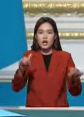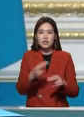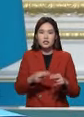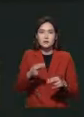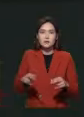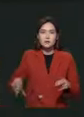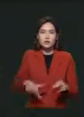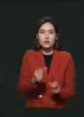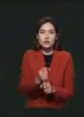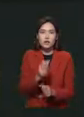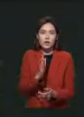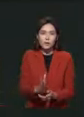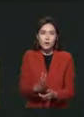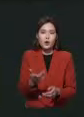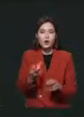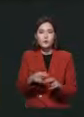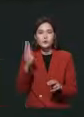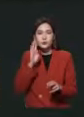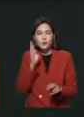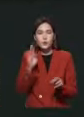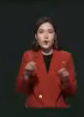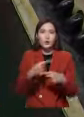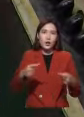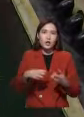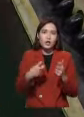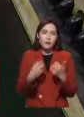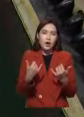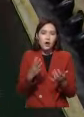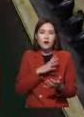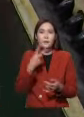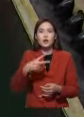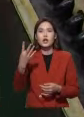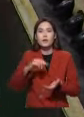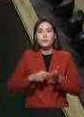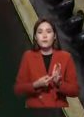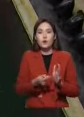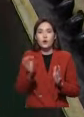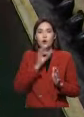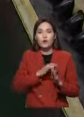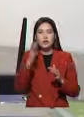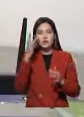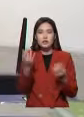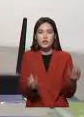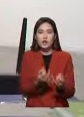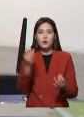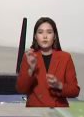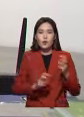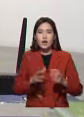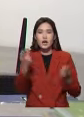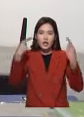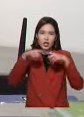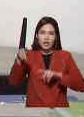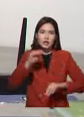салынады. Су тапшылығы өзекті мәселе. Қазір 20 су қоймасын салу көзделіп отыр. Оның 15-і